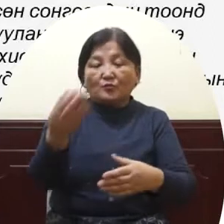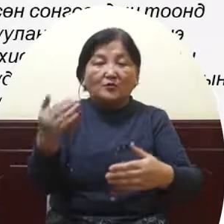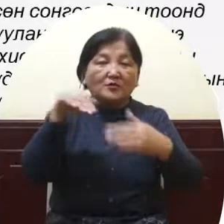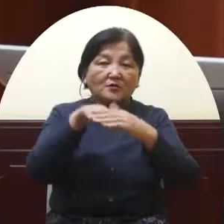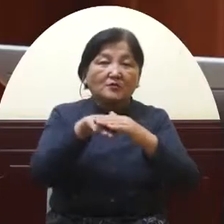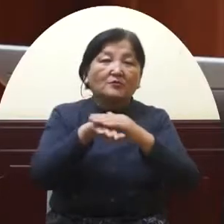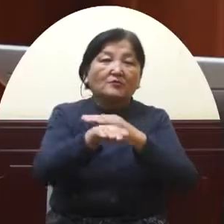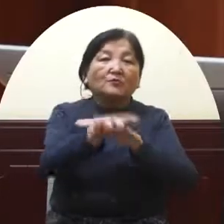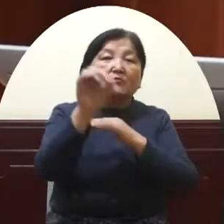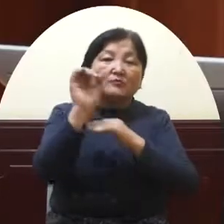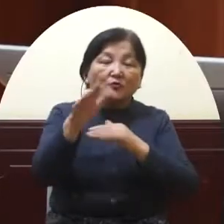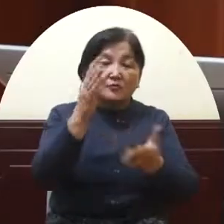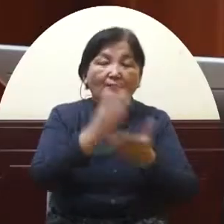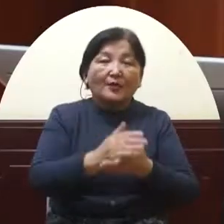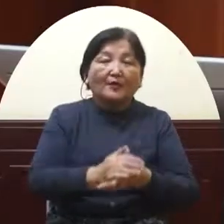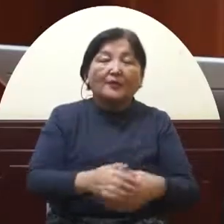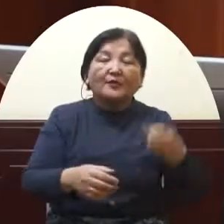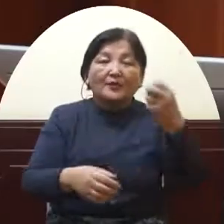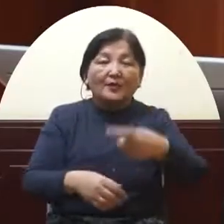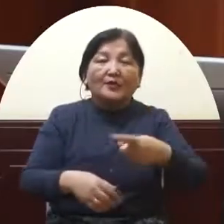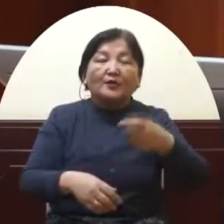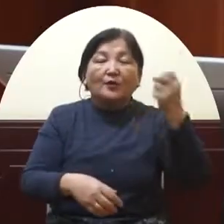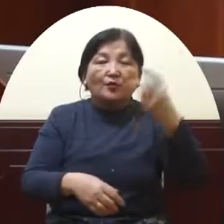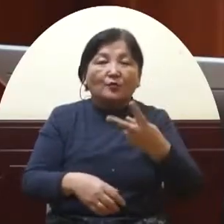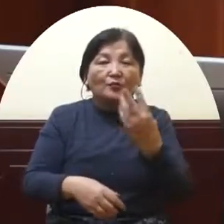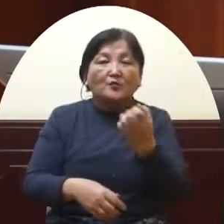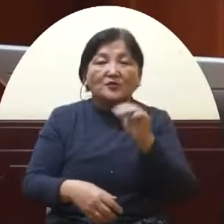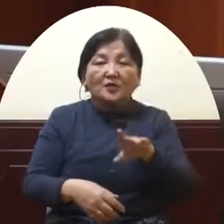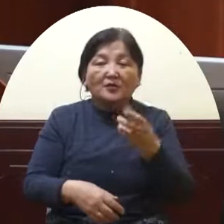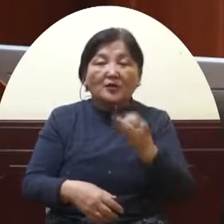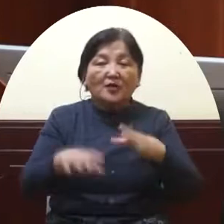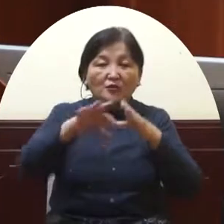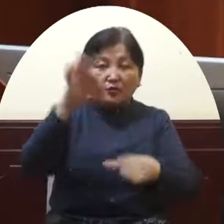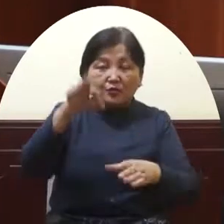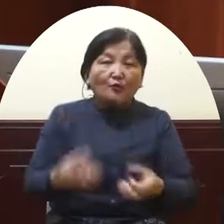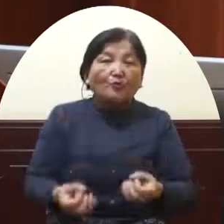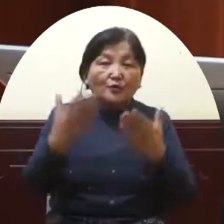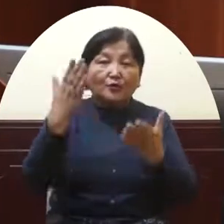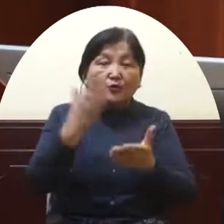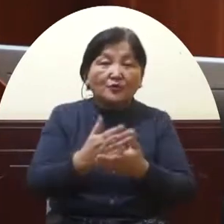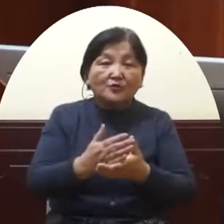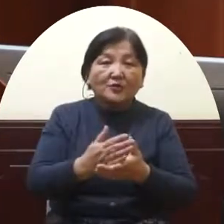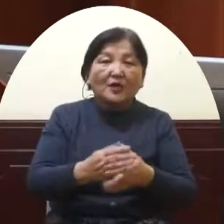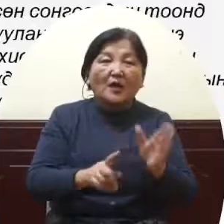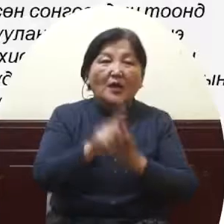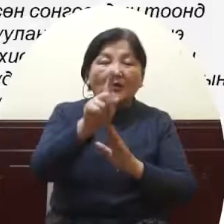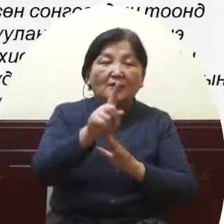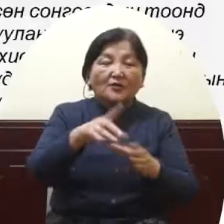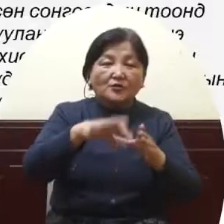2017 оны сонгуулиар 1-р шат, 2-р шат 2 сонгууль болсон. 2-р шатн дээр бараг 100,000,